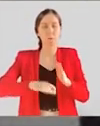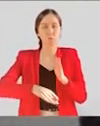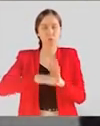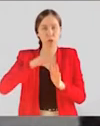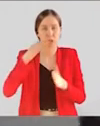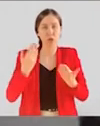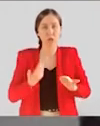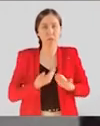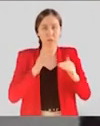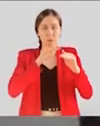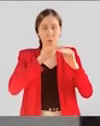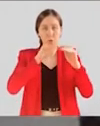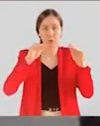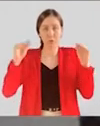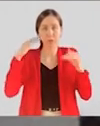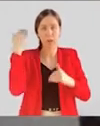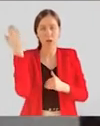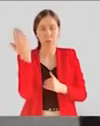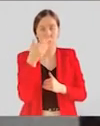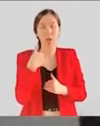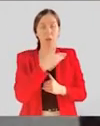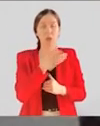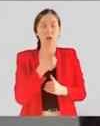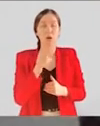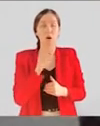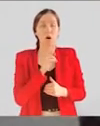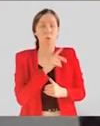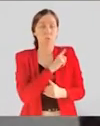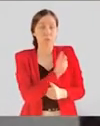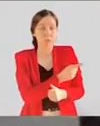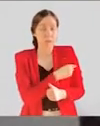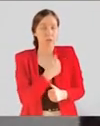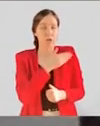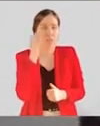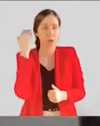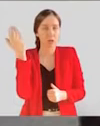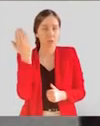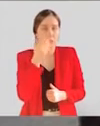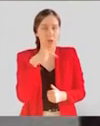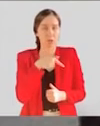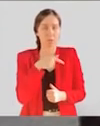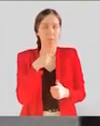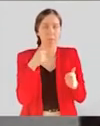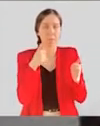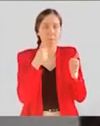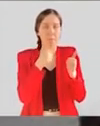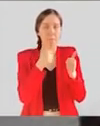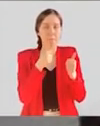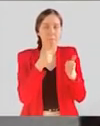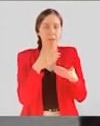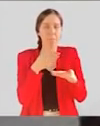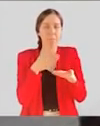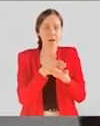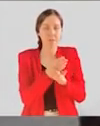народа. Созидательные усилия нашего народа ныне направлены на ускорение социально-экономического развития